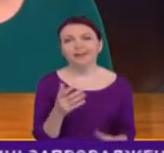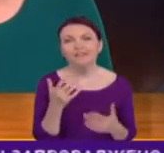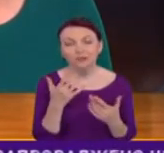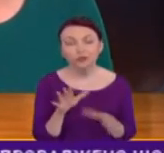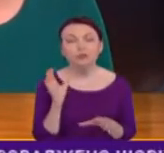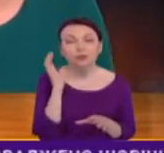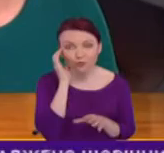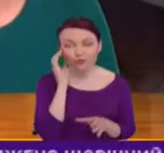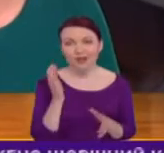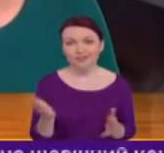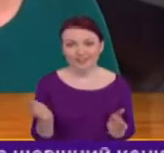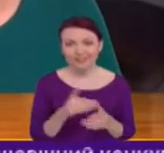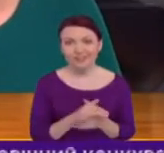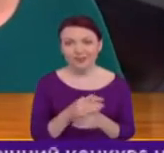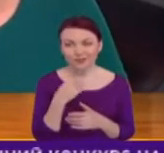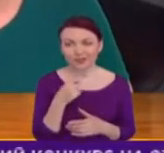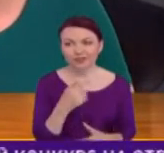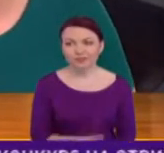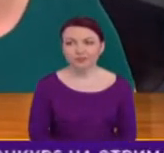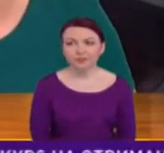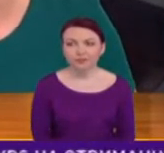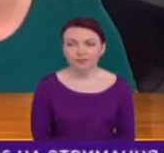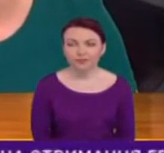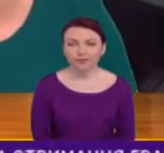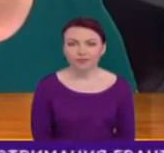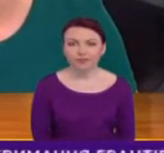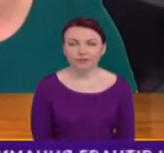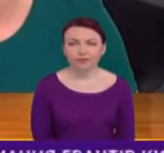ефірі. Ми вас раді чути. Будь ласка, говоріть.